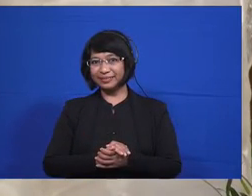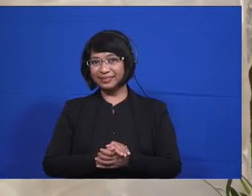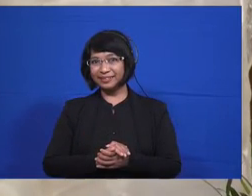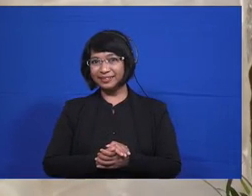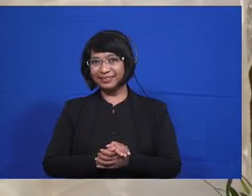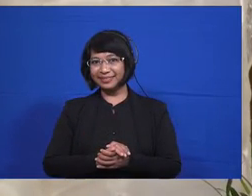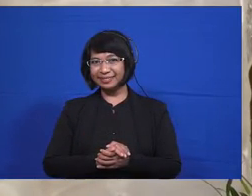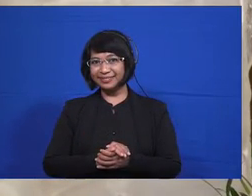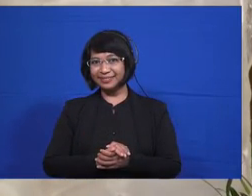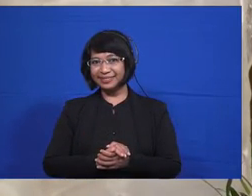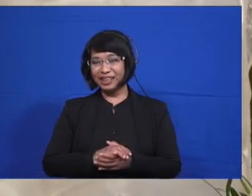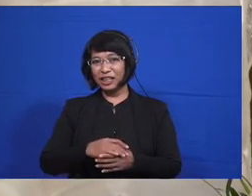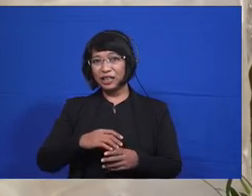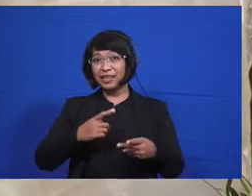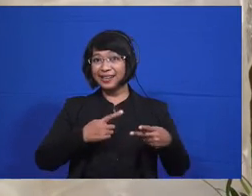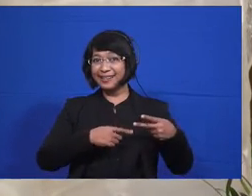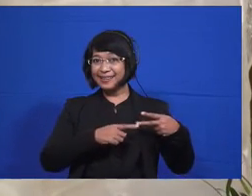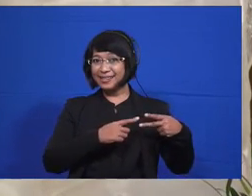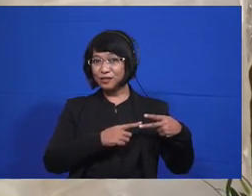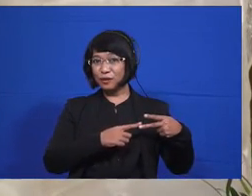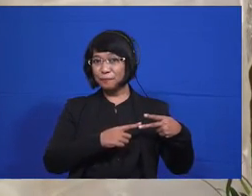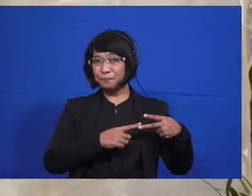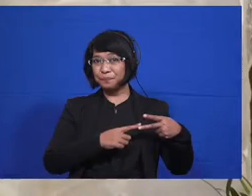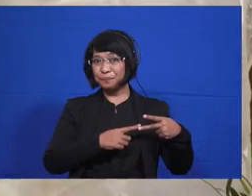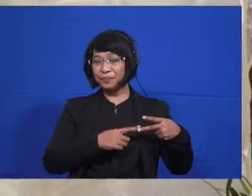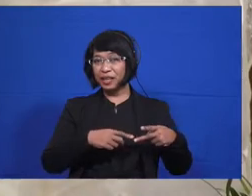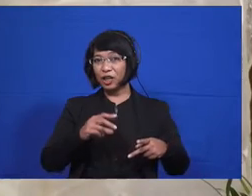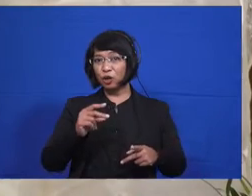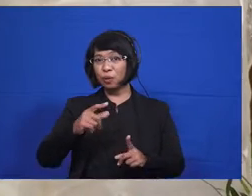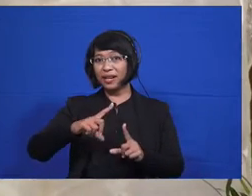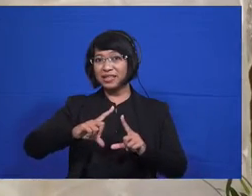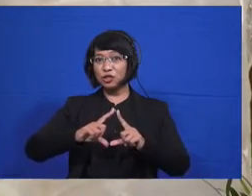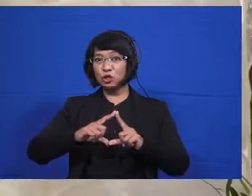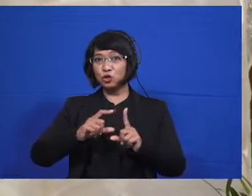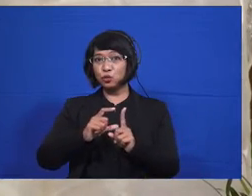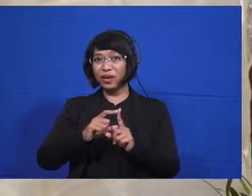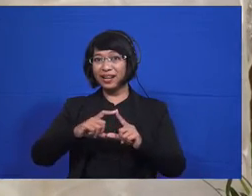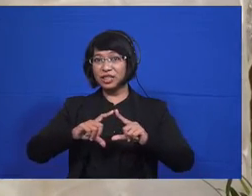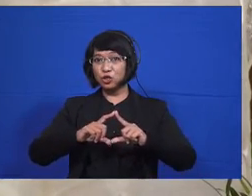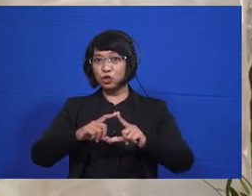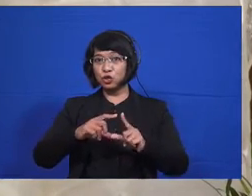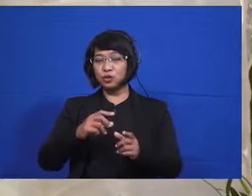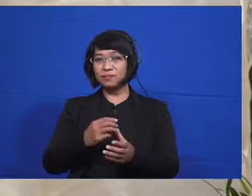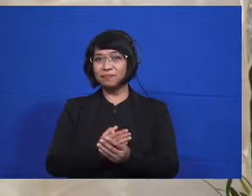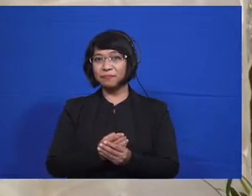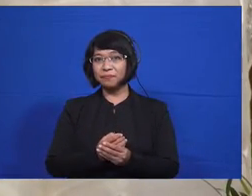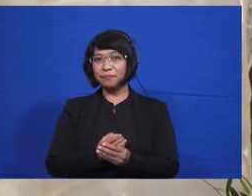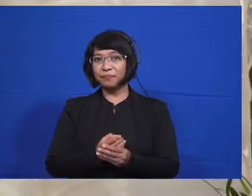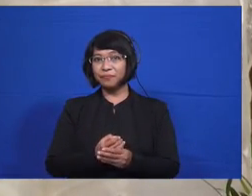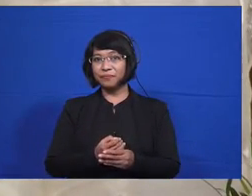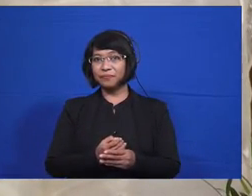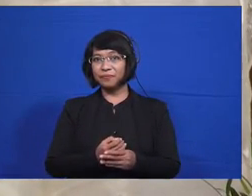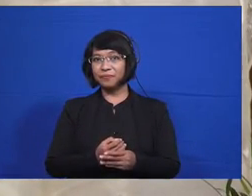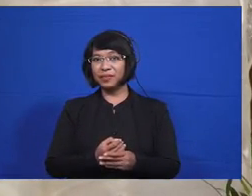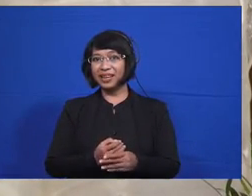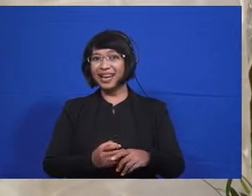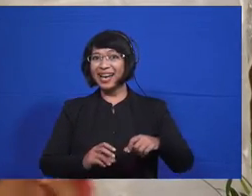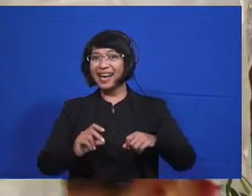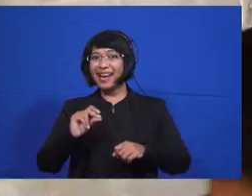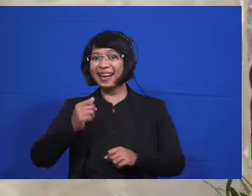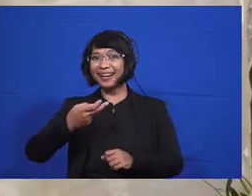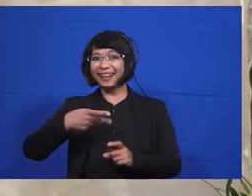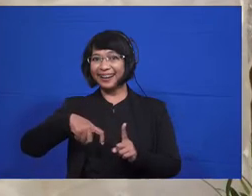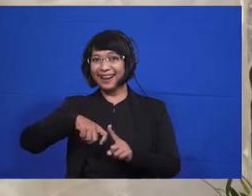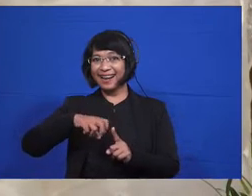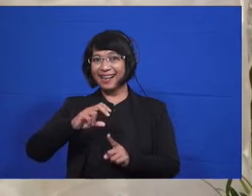Prasetyo. Kedua, Romo Alexius Dwi Arianto PR, Rektor Seminari Tinggi Santo Paulus Kentungan